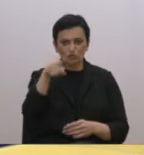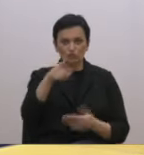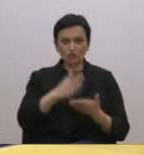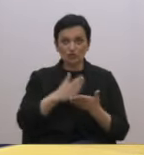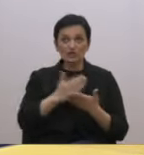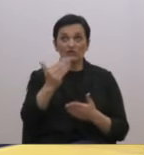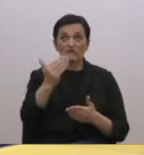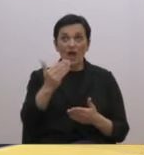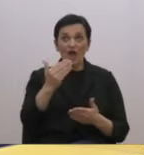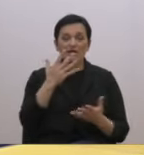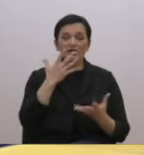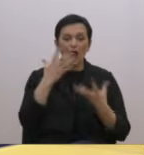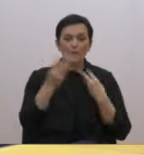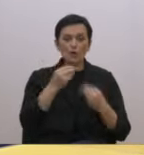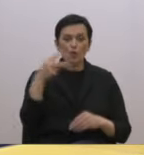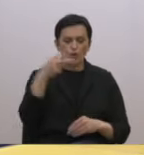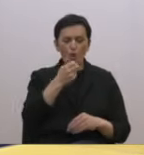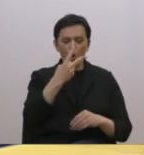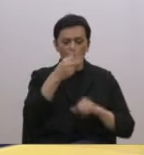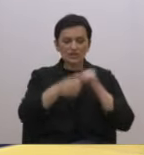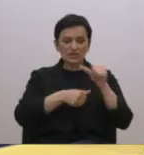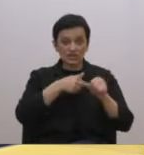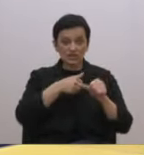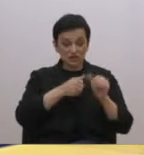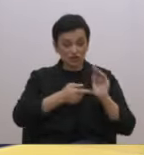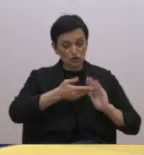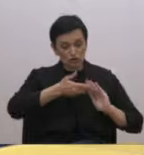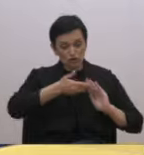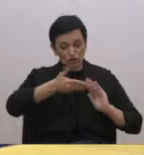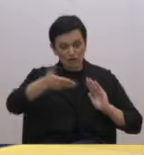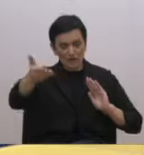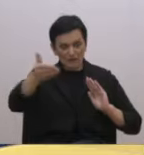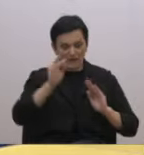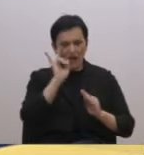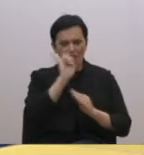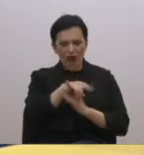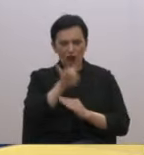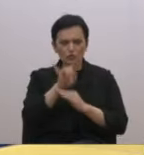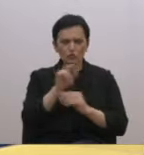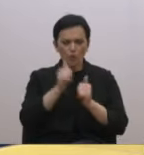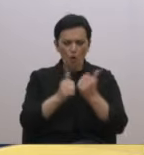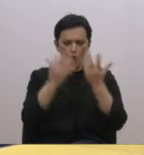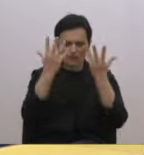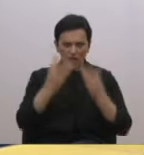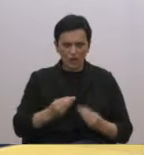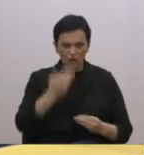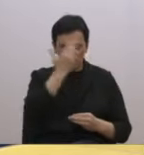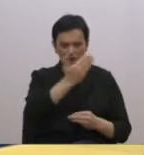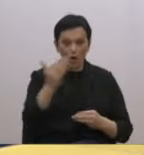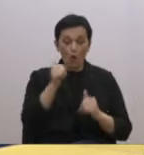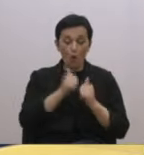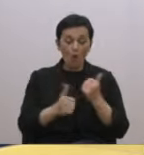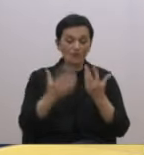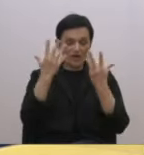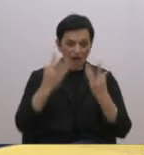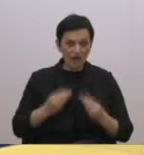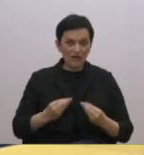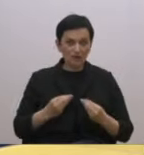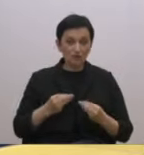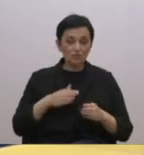აფერისტებო, 2012 წლის შემდეგ ატყუებთ ხალხს ყოველდღიურად, ყოველდღიურად.